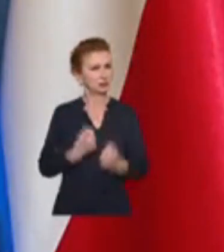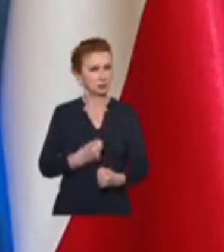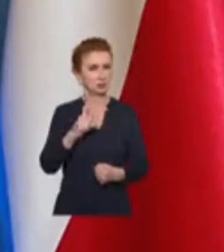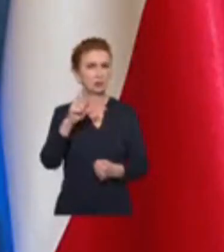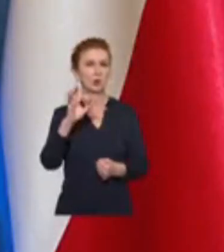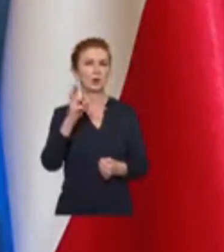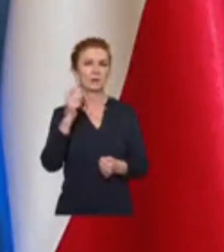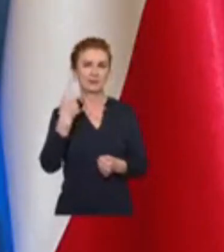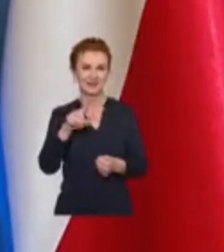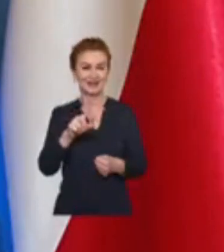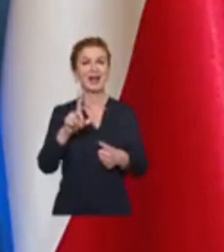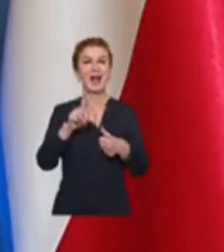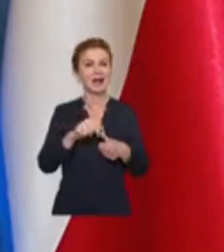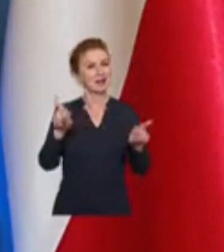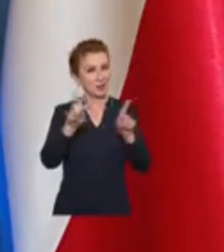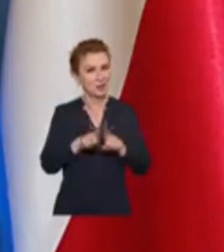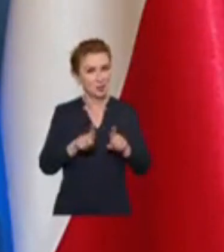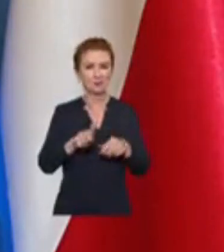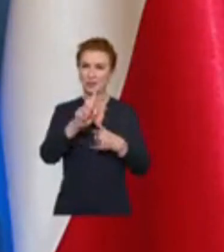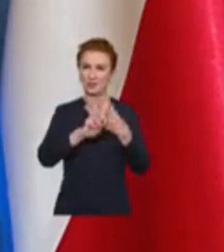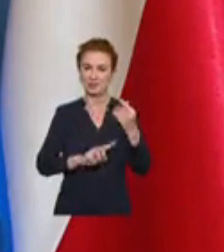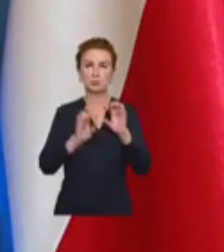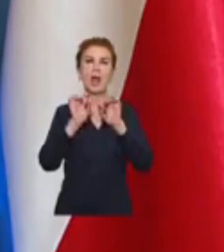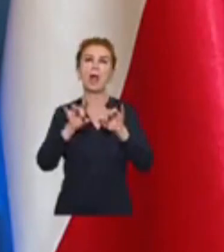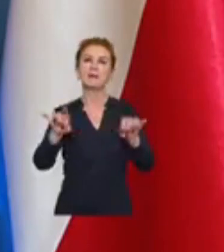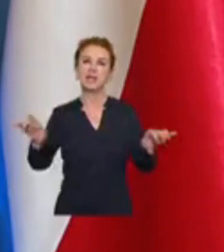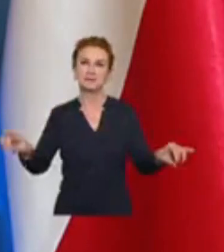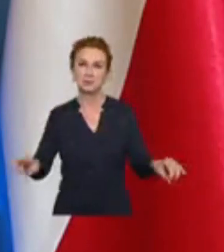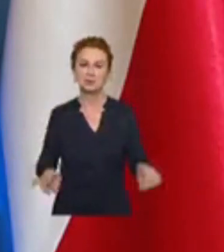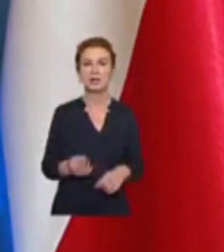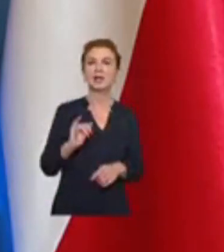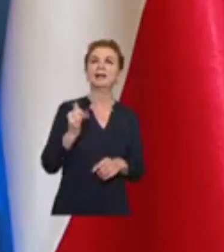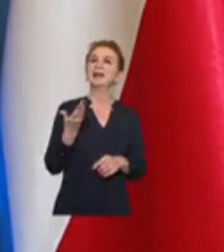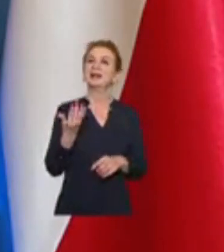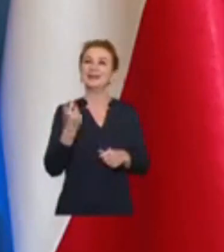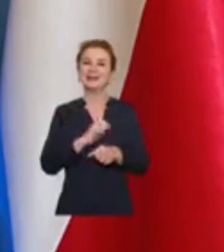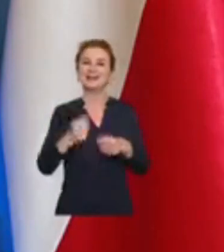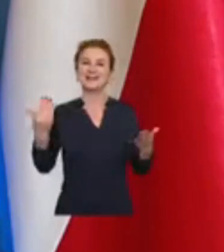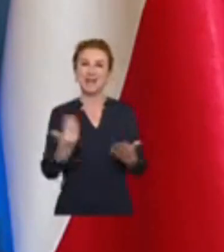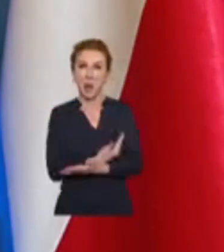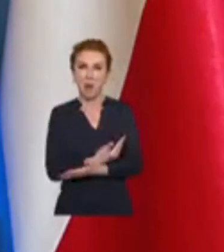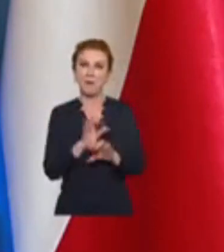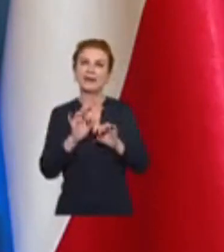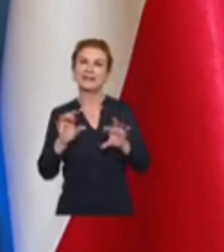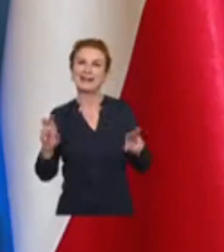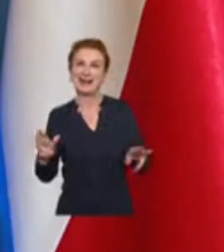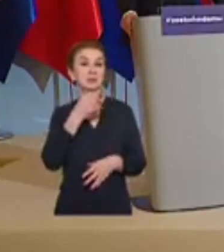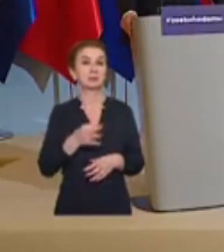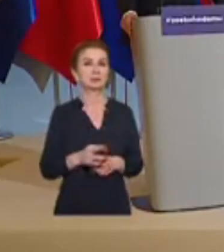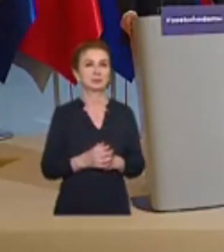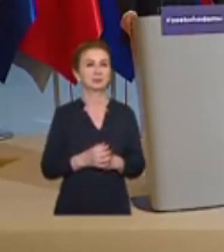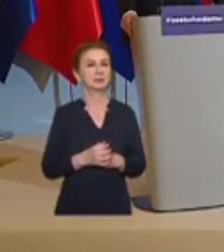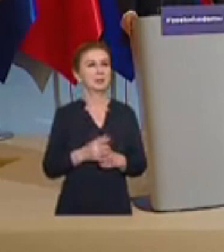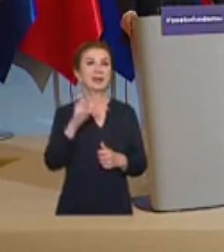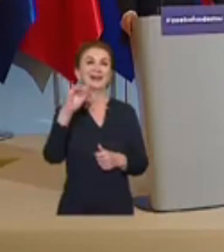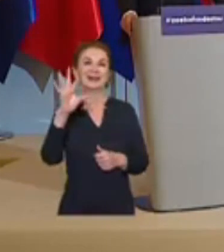jak najszerzej personel w DPS-ach i ZOL-ach. Całkowite odmrożenie gospodarki i życia codziennego Polaków